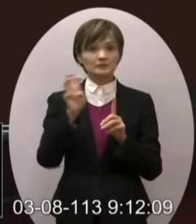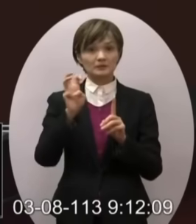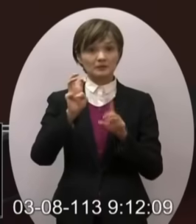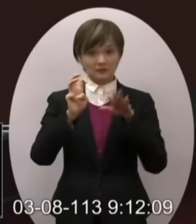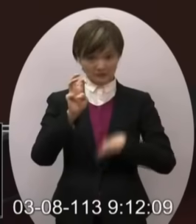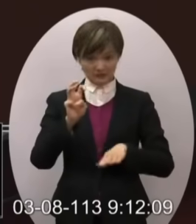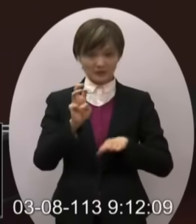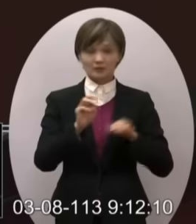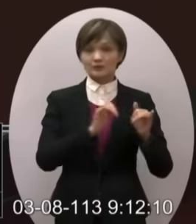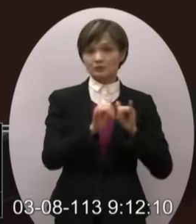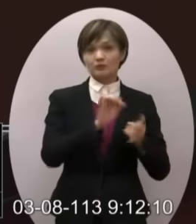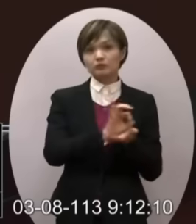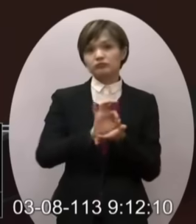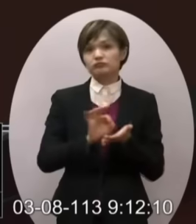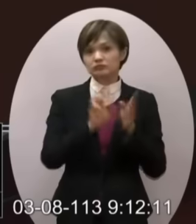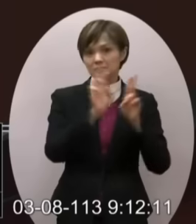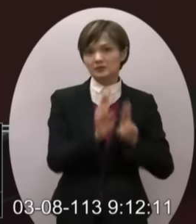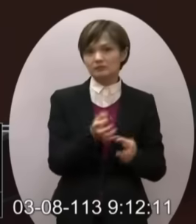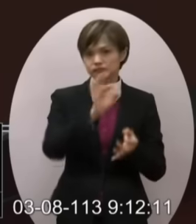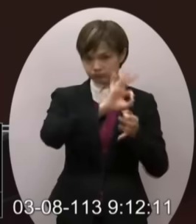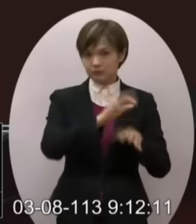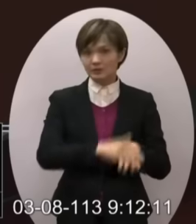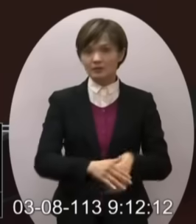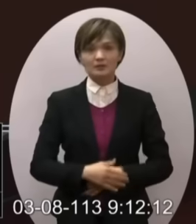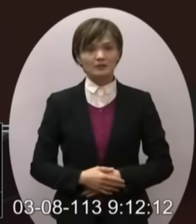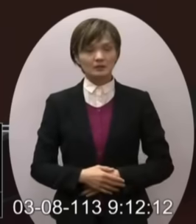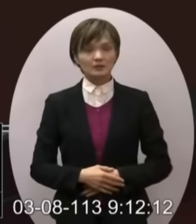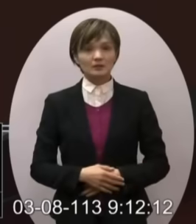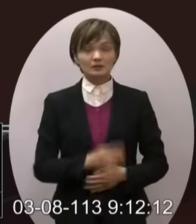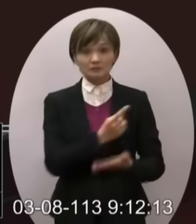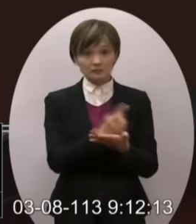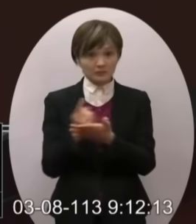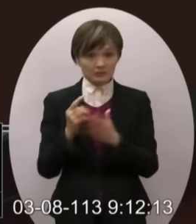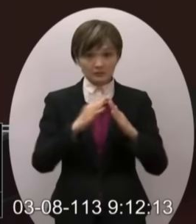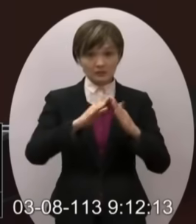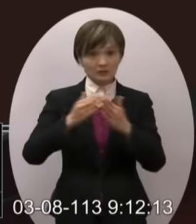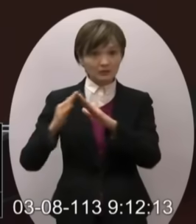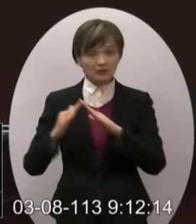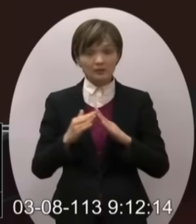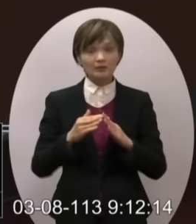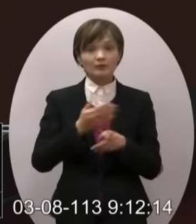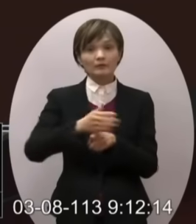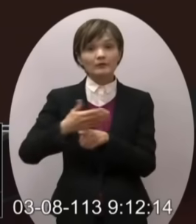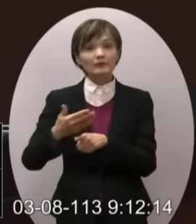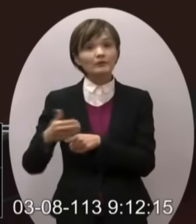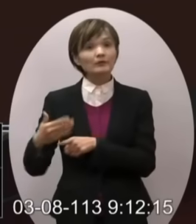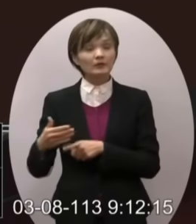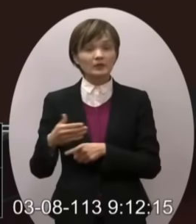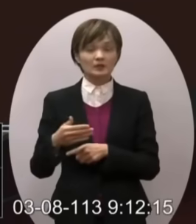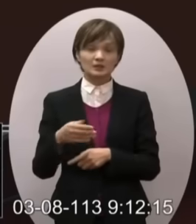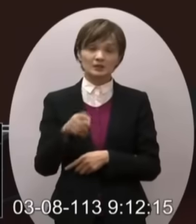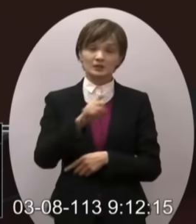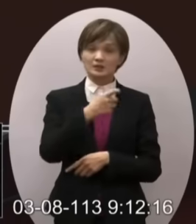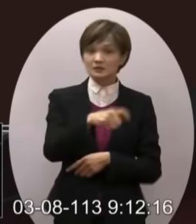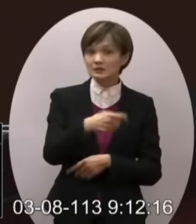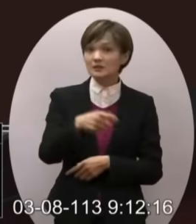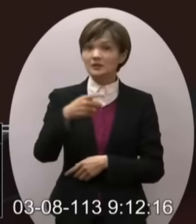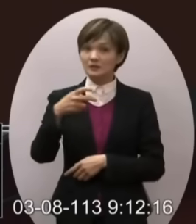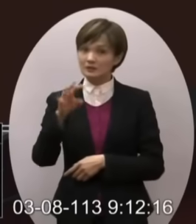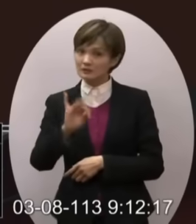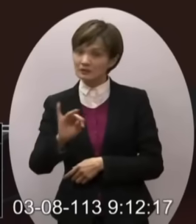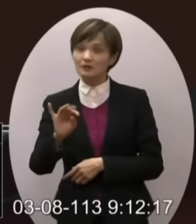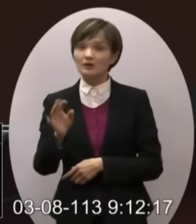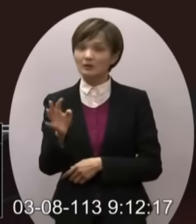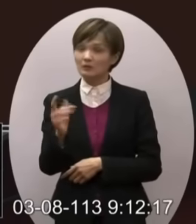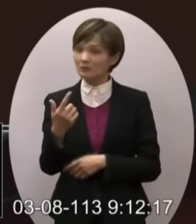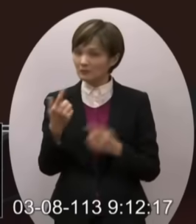说，电价在涨，并不是每个家庭每个月多负担几十块、几百块就了事，而是它是全面性的造